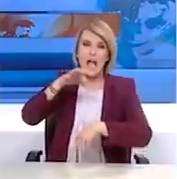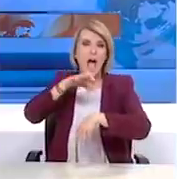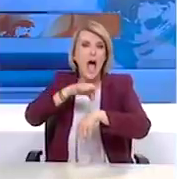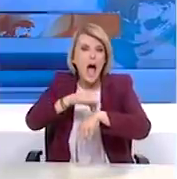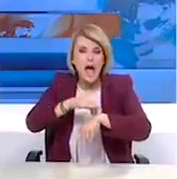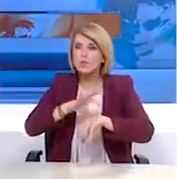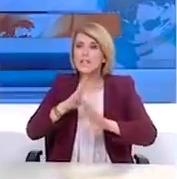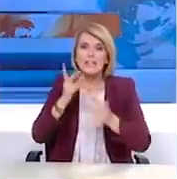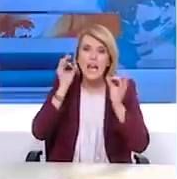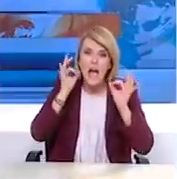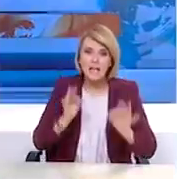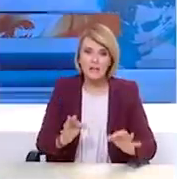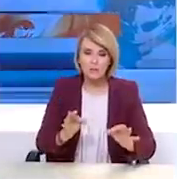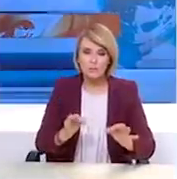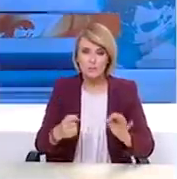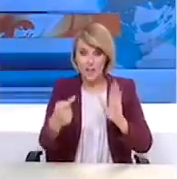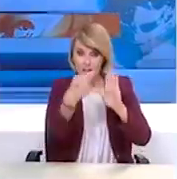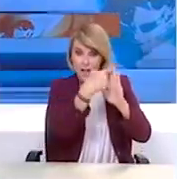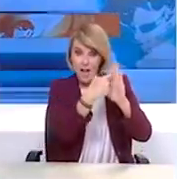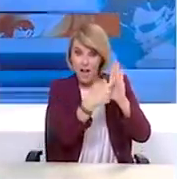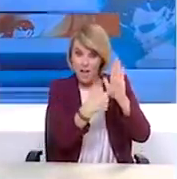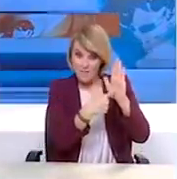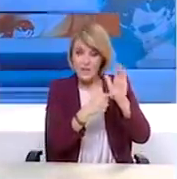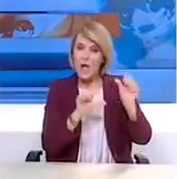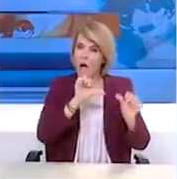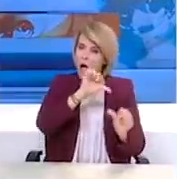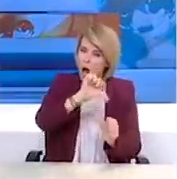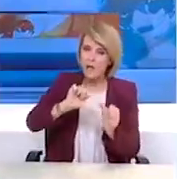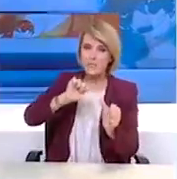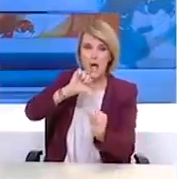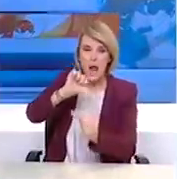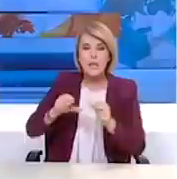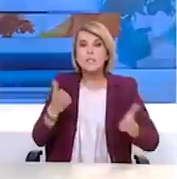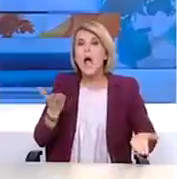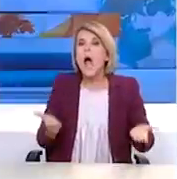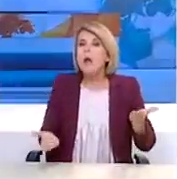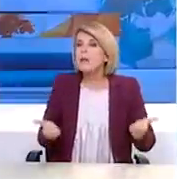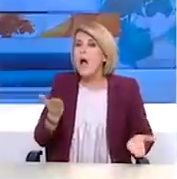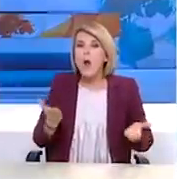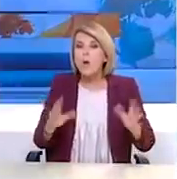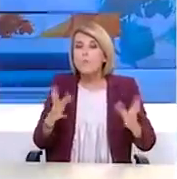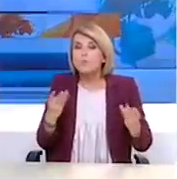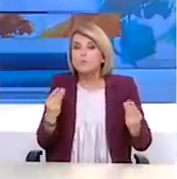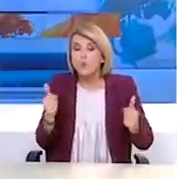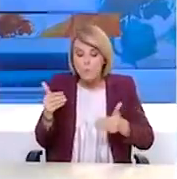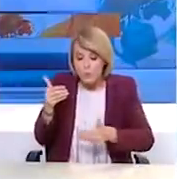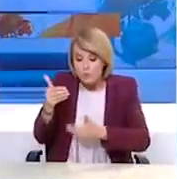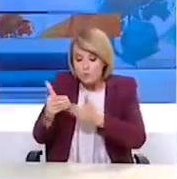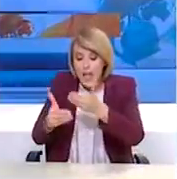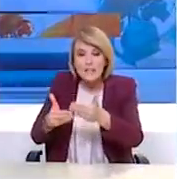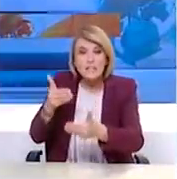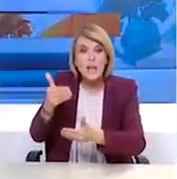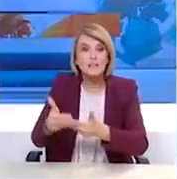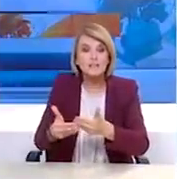κριτήρια. Η λίστα αυτή επικαιροποιείται τακτικά, ανάλογα με τις εξελίξεις στο μέτωπο του κορονοϊού, διότι συνεχώς